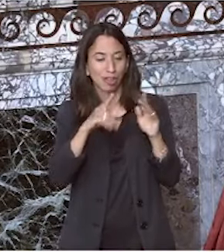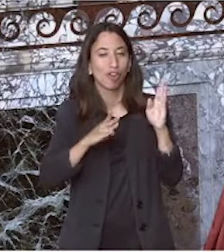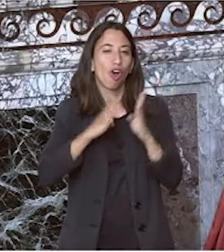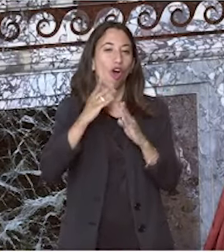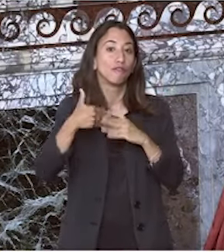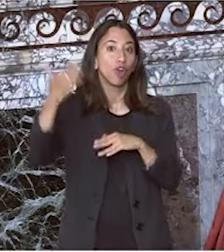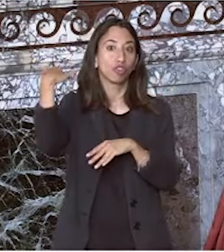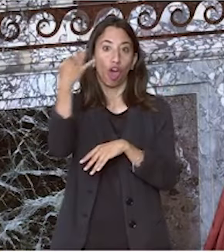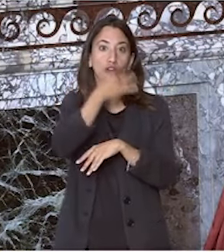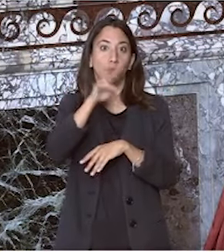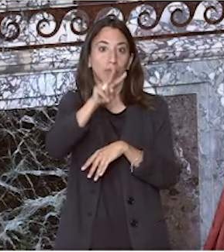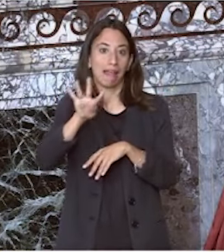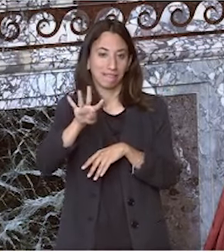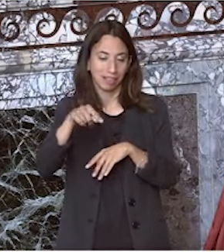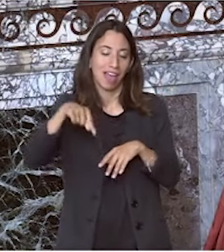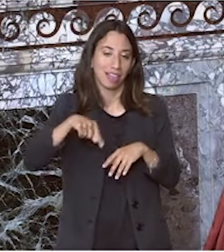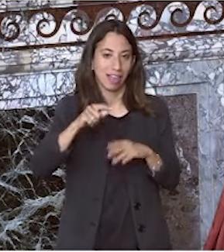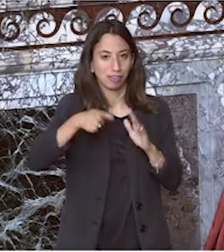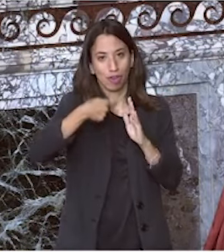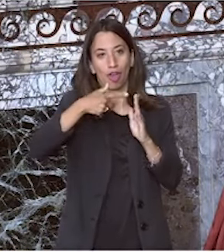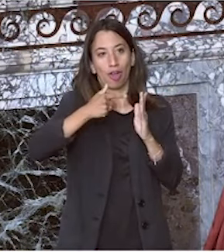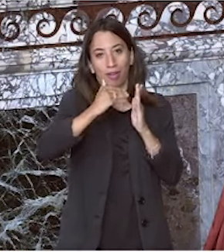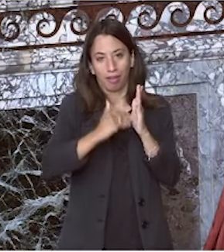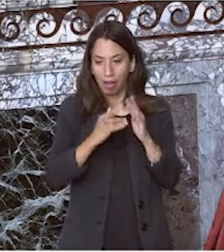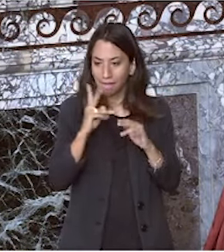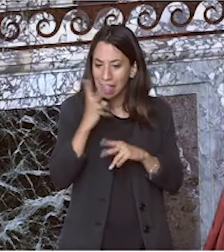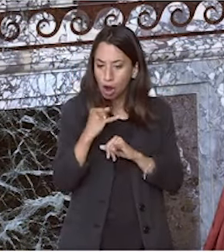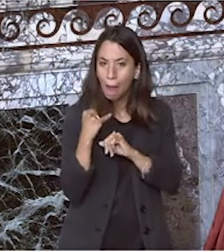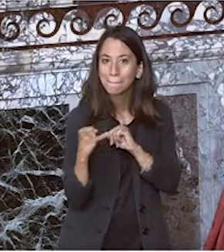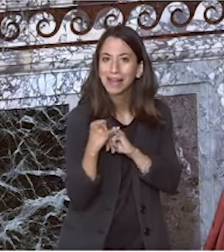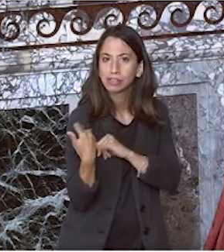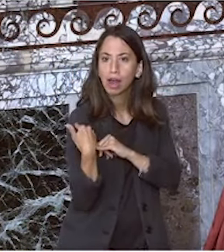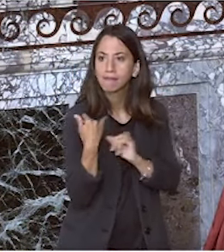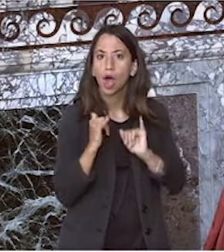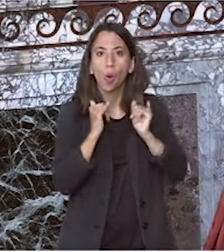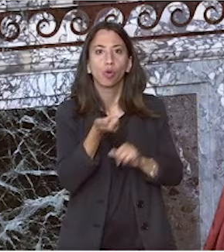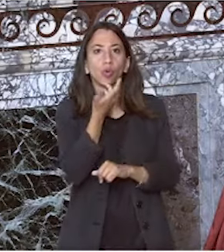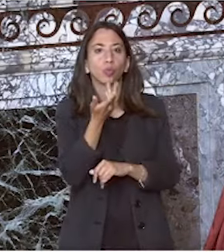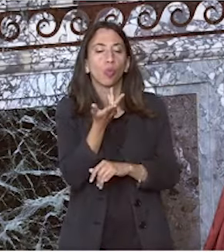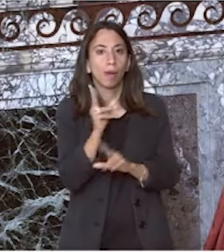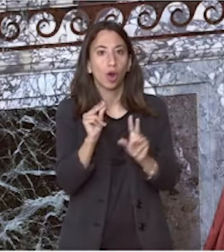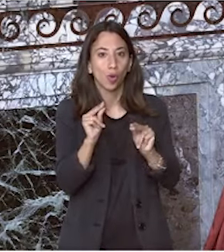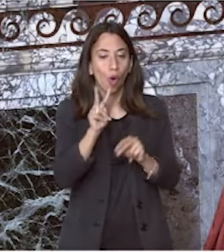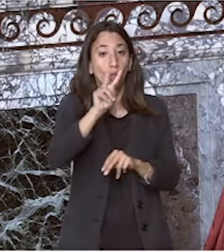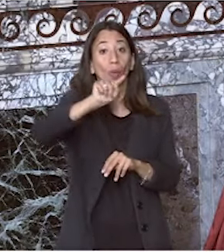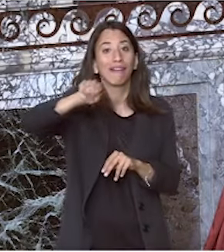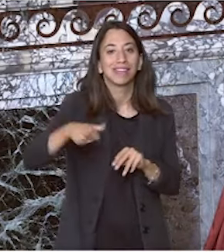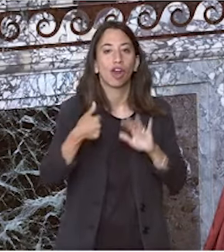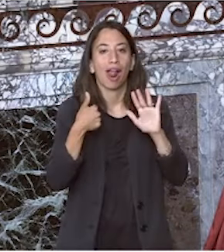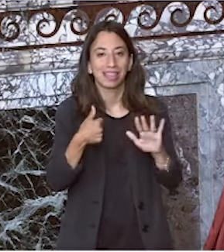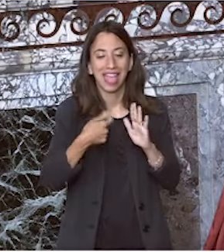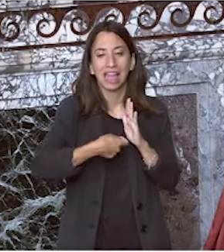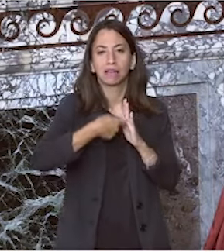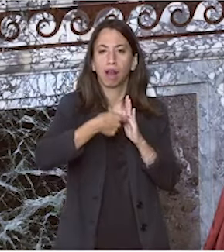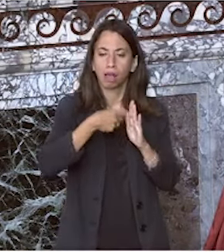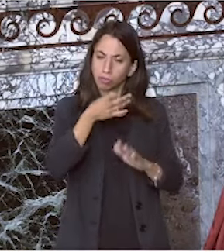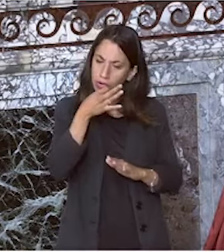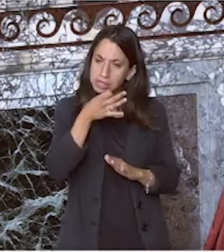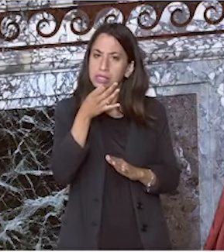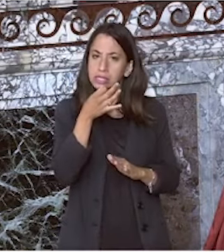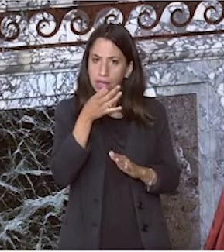del 2022. Mezz'ora fa è uscito un nuovo numero per l'inflazione nell'area dell'euro, è 2,6, ed è in linea